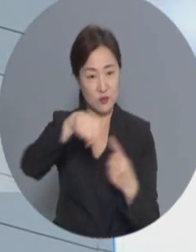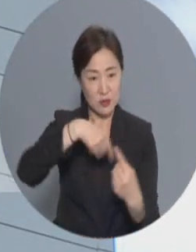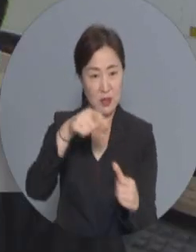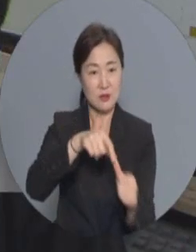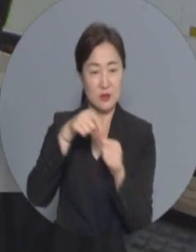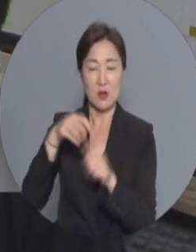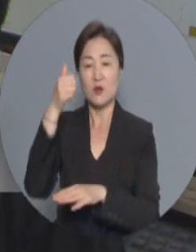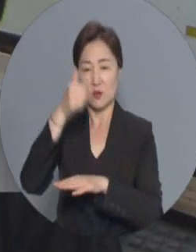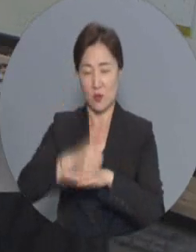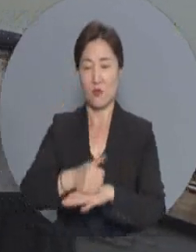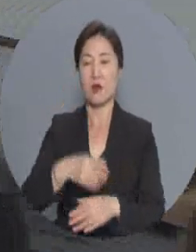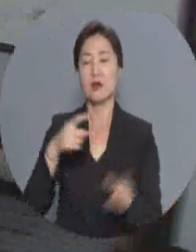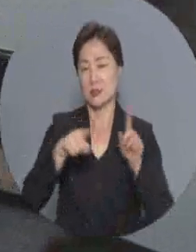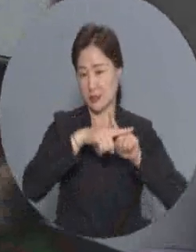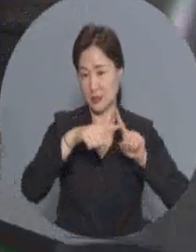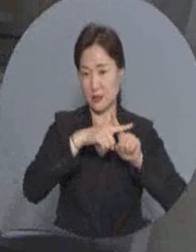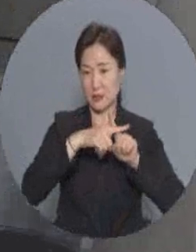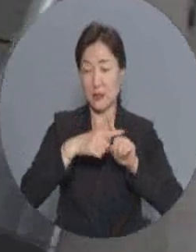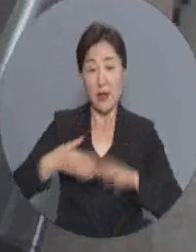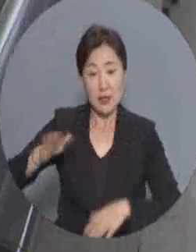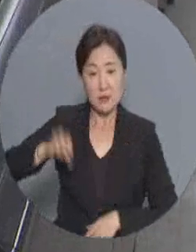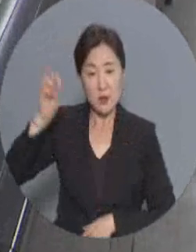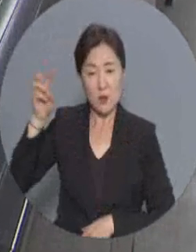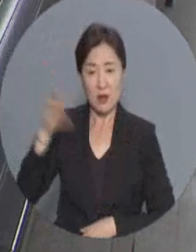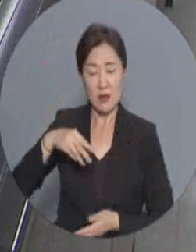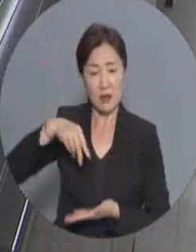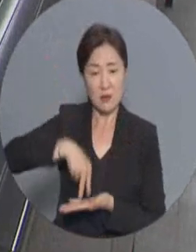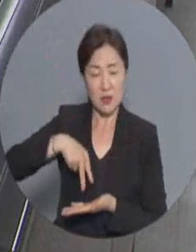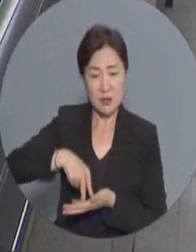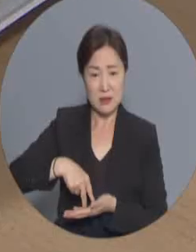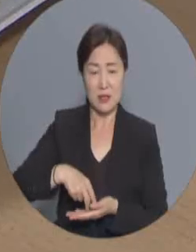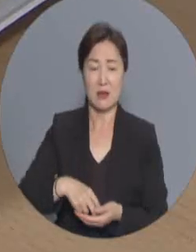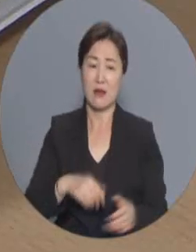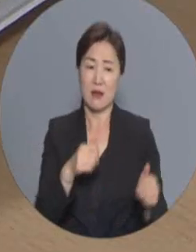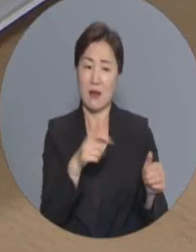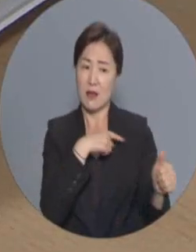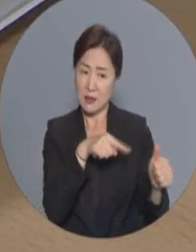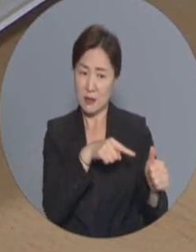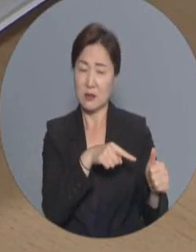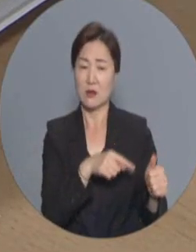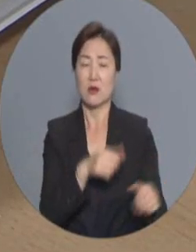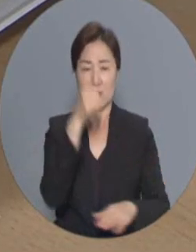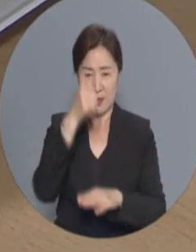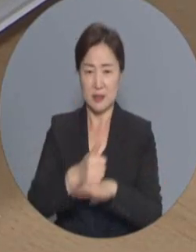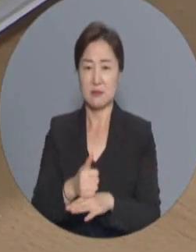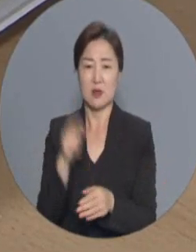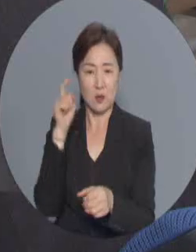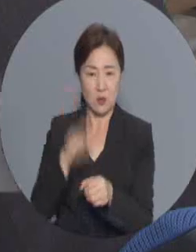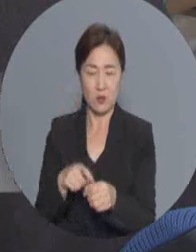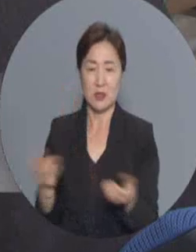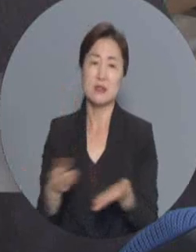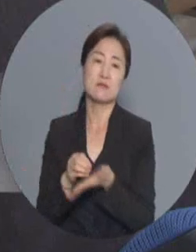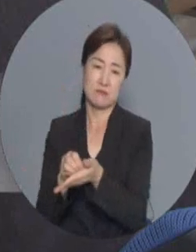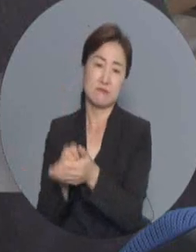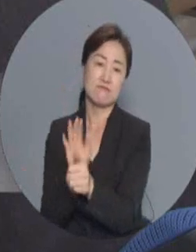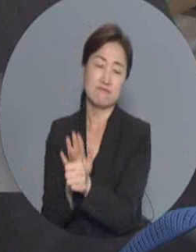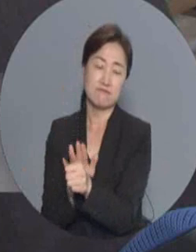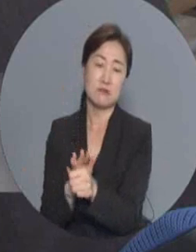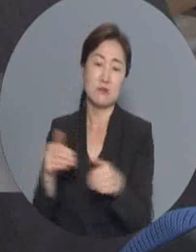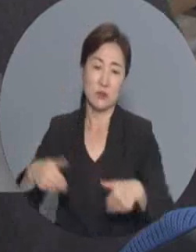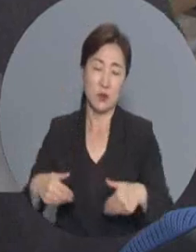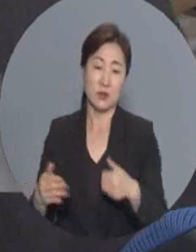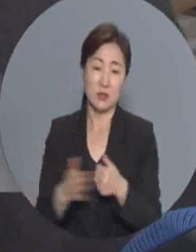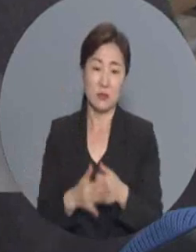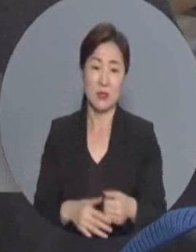있습니다. 광양시는 그러나 아카데미의 궁극적인 목표가 취업인 만큼 지난 4년간 평균